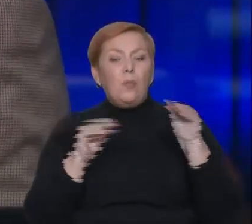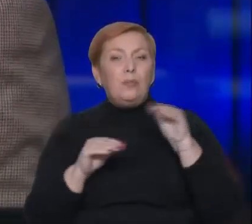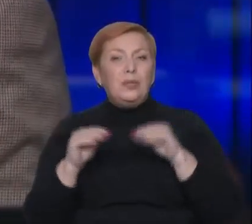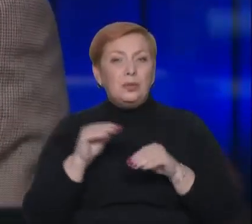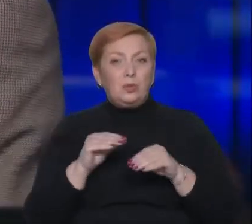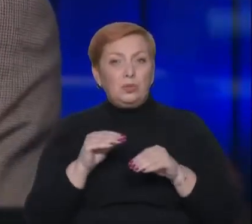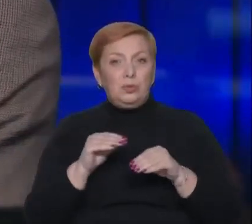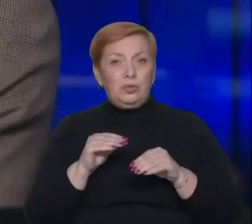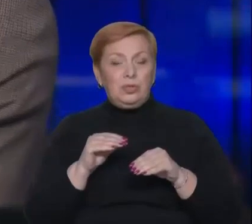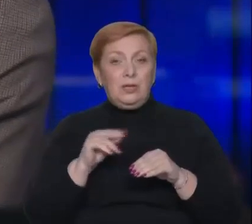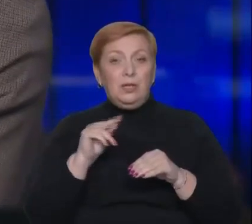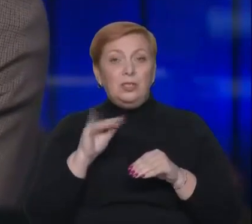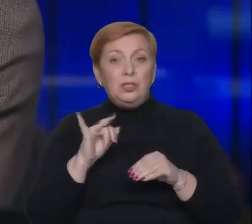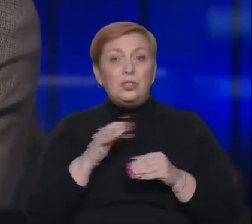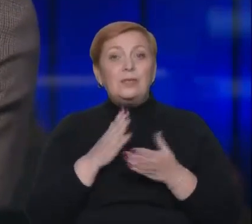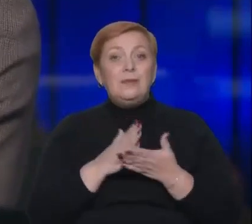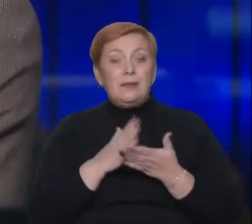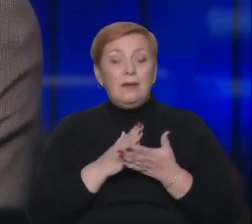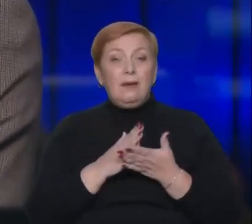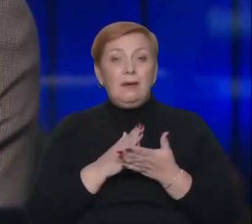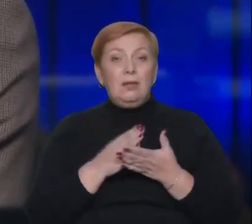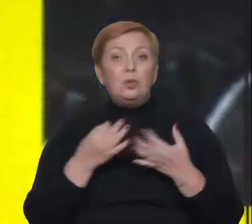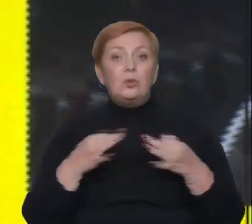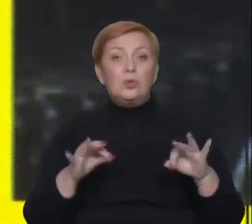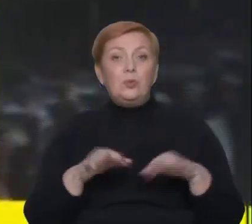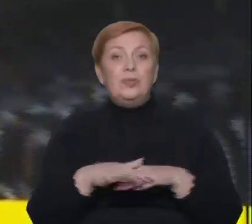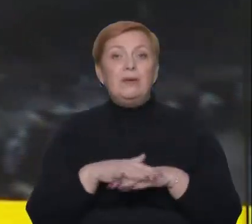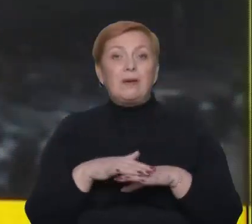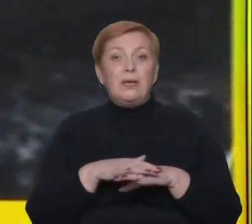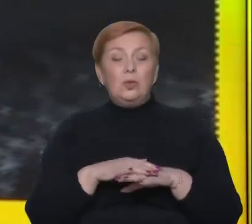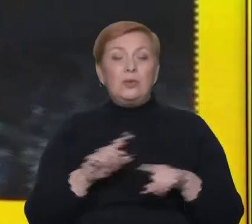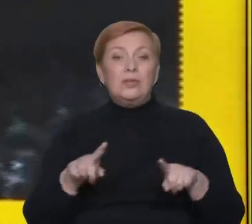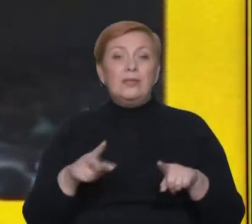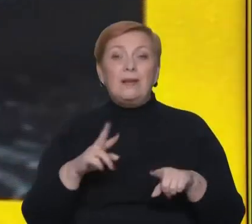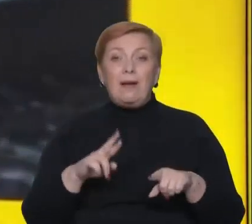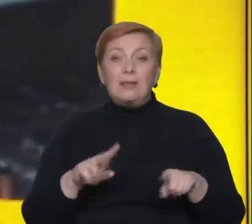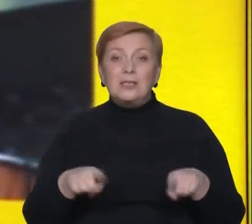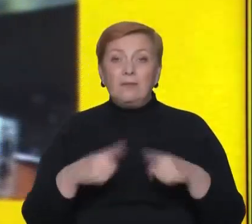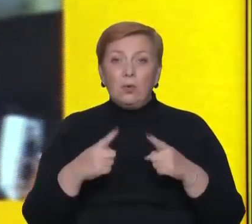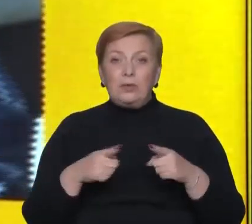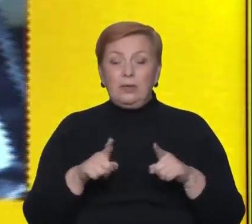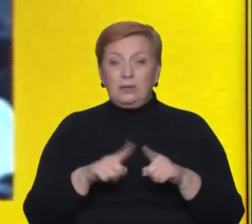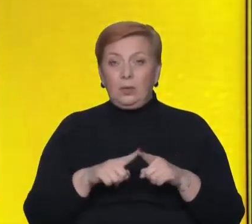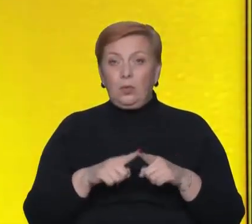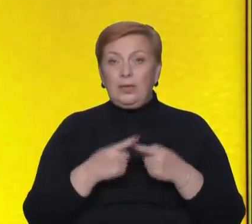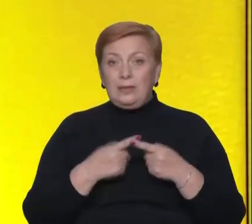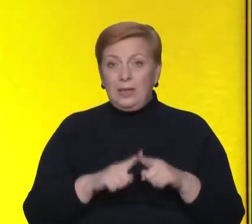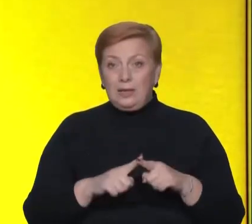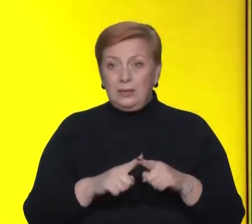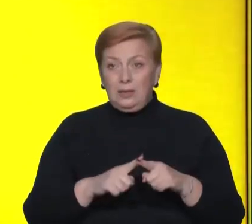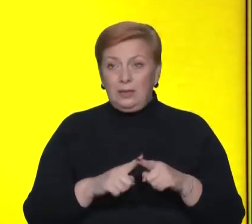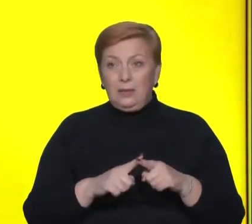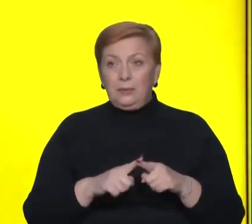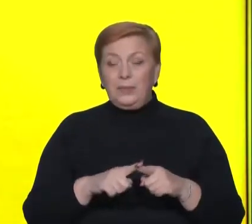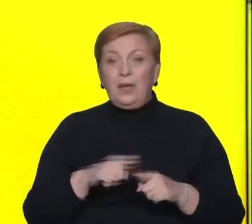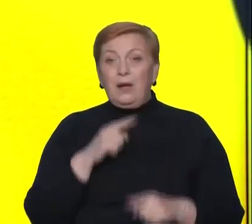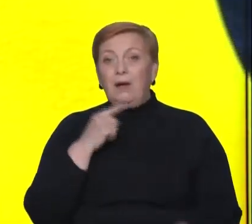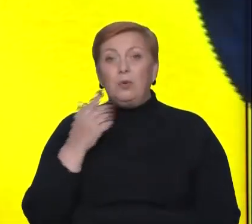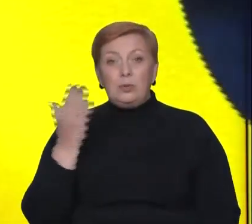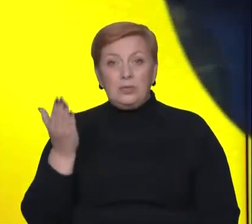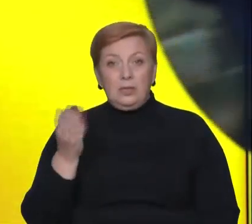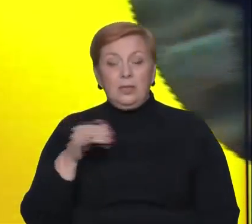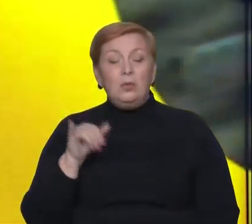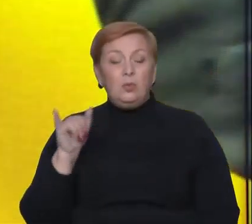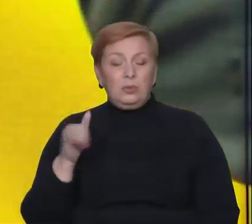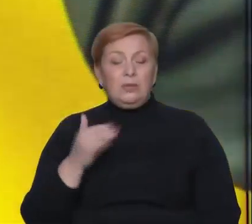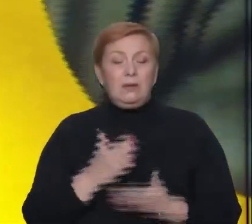от доступний для них ринок для створення такої техніки? У них є Китай, яким активно достатньо допомагає. У